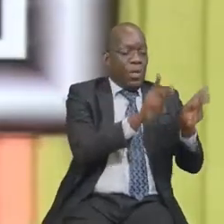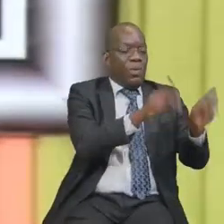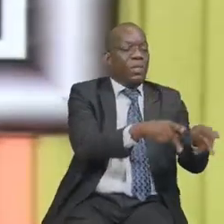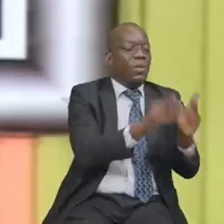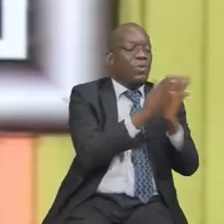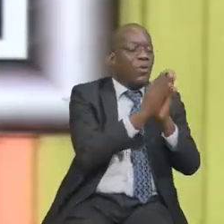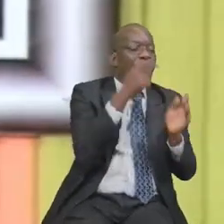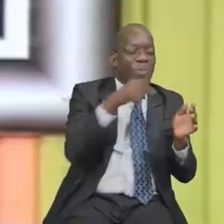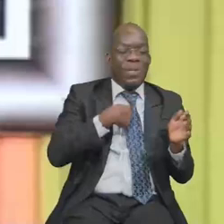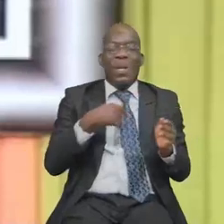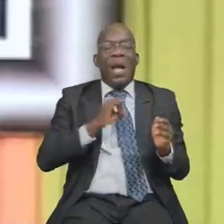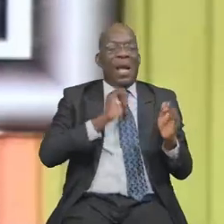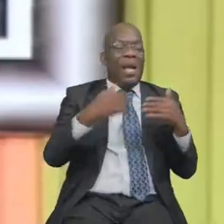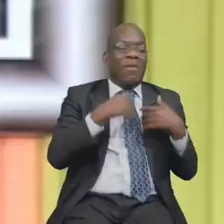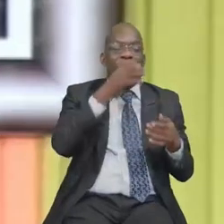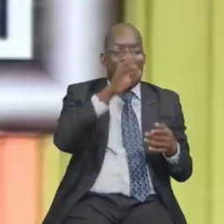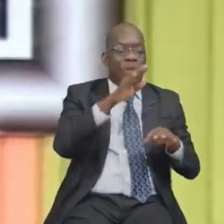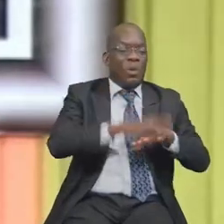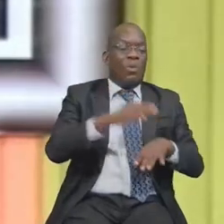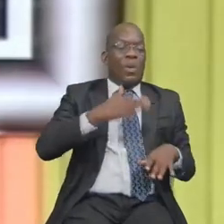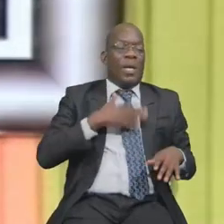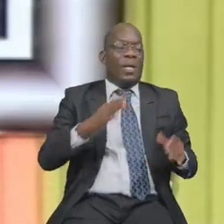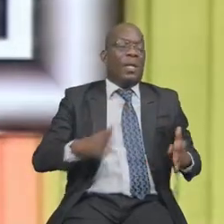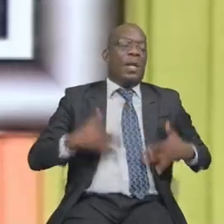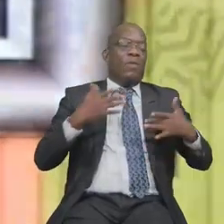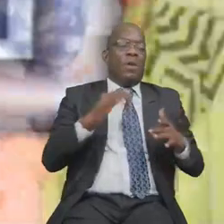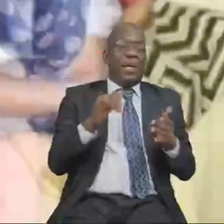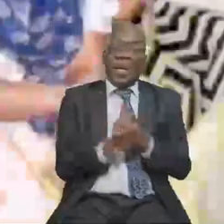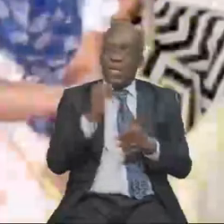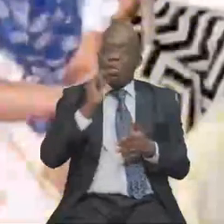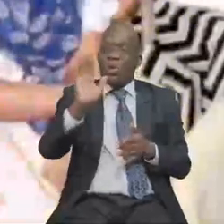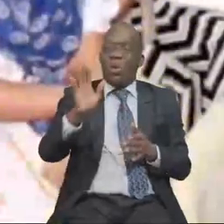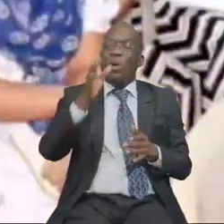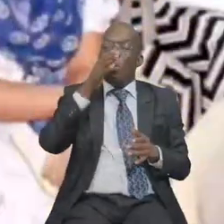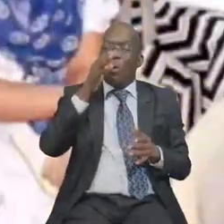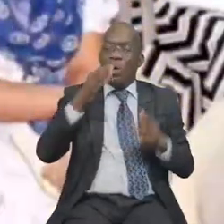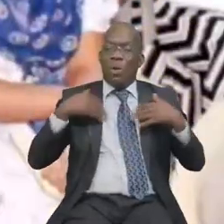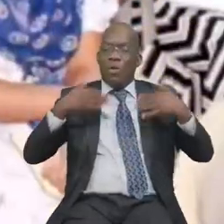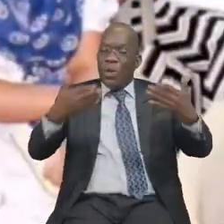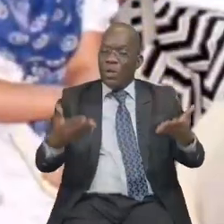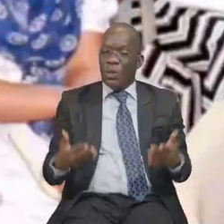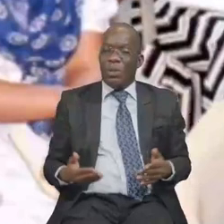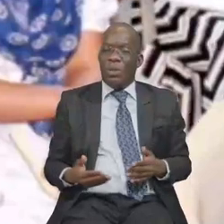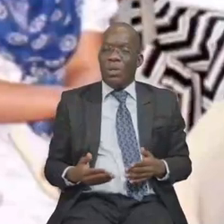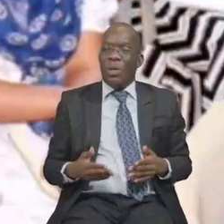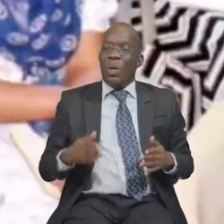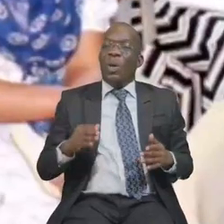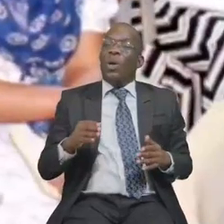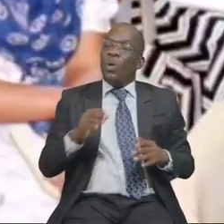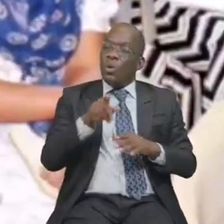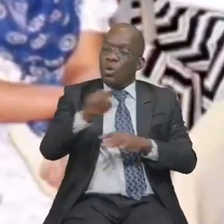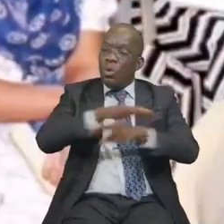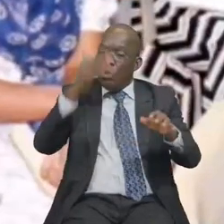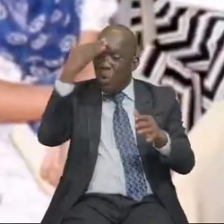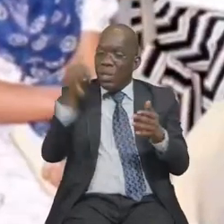malédiction dans ma vie. C'est ta confession. Ne comprends-tu pas? La confession apporte